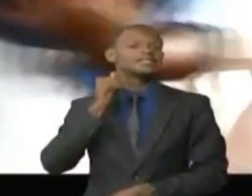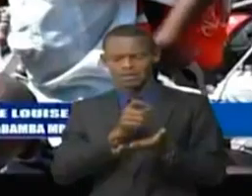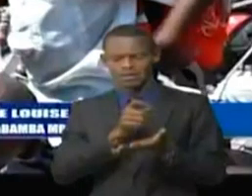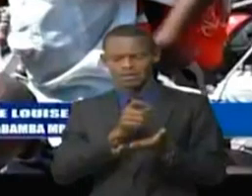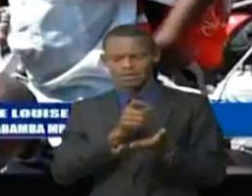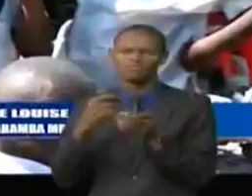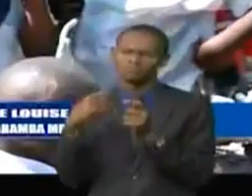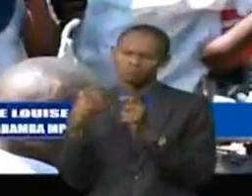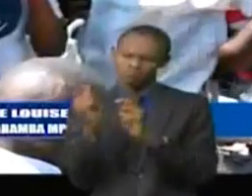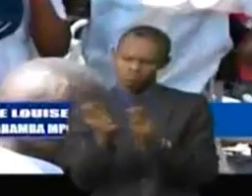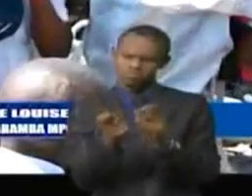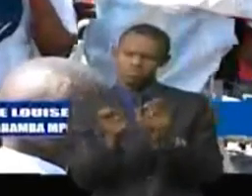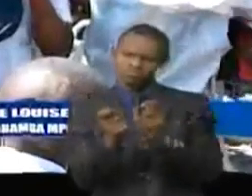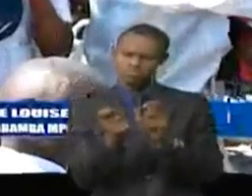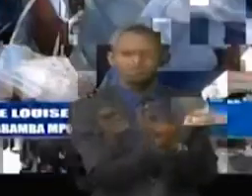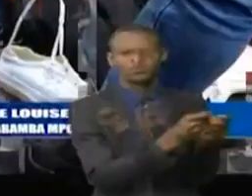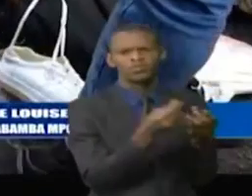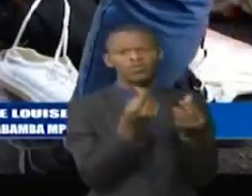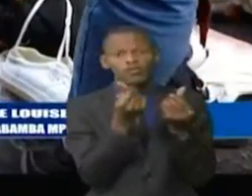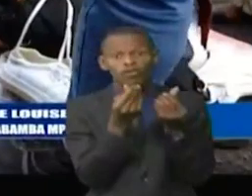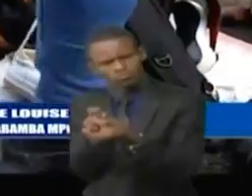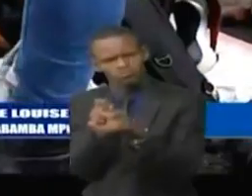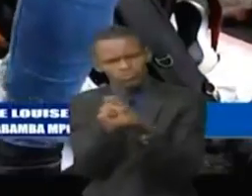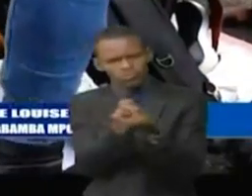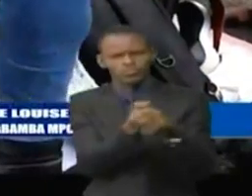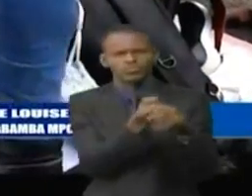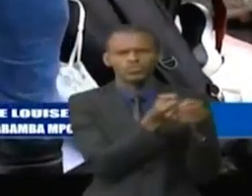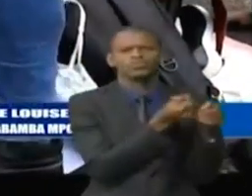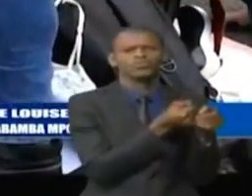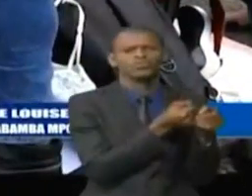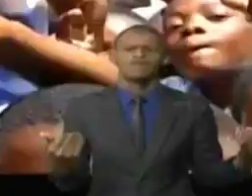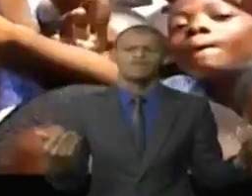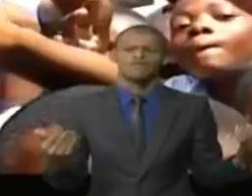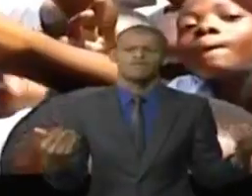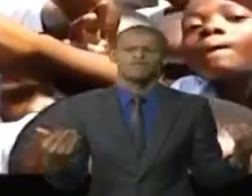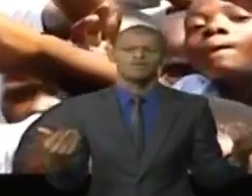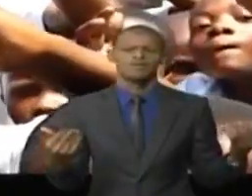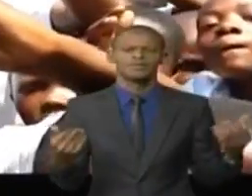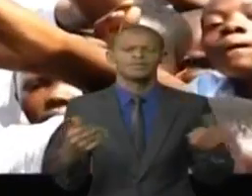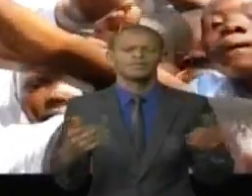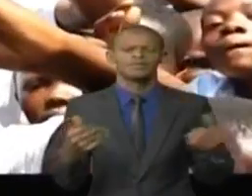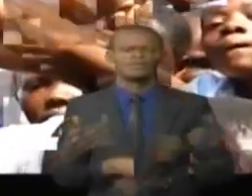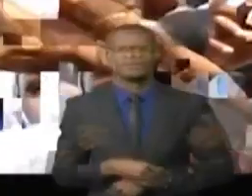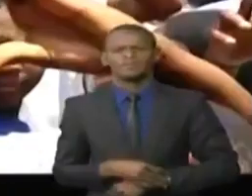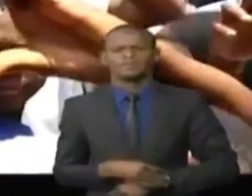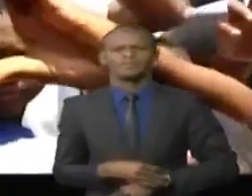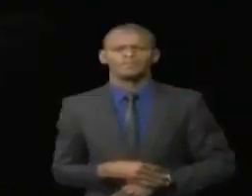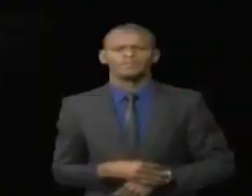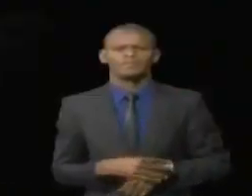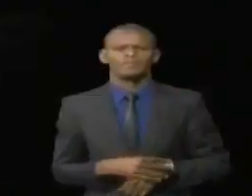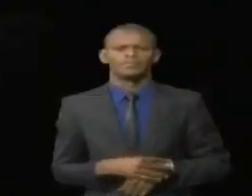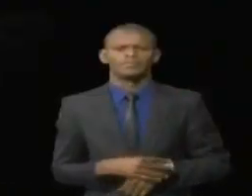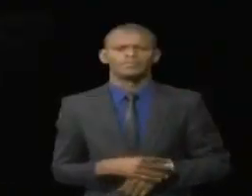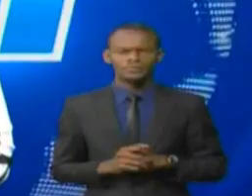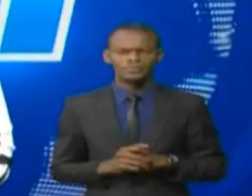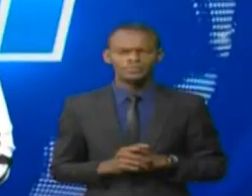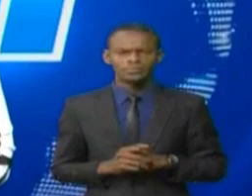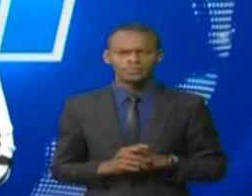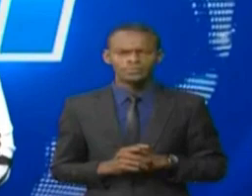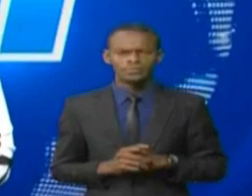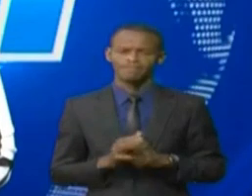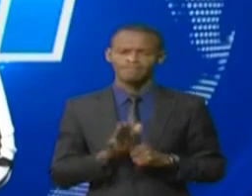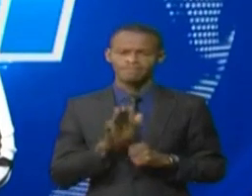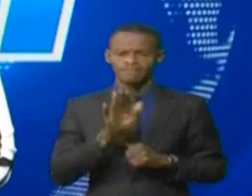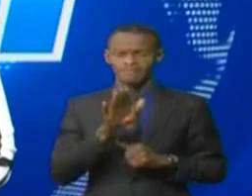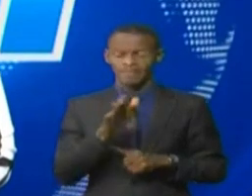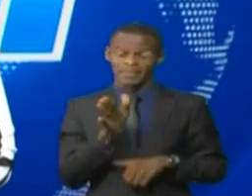notamment à 700 élèves de l'école secondaire et l'appui libre et non vivre aux déplacés. À